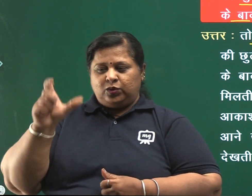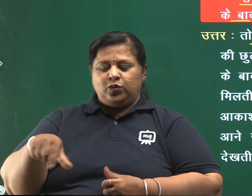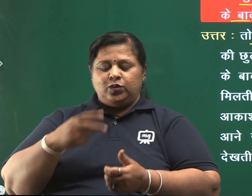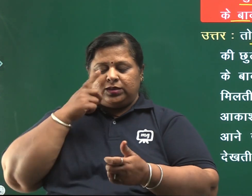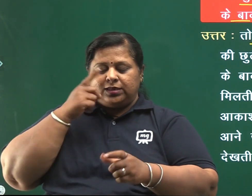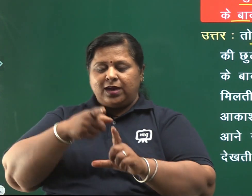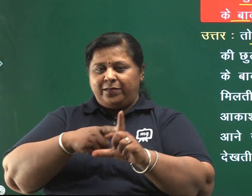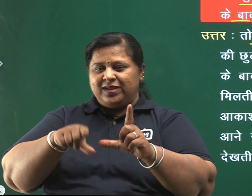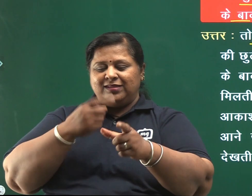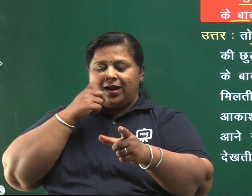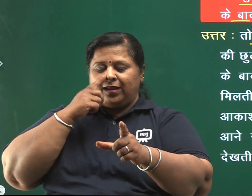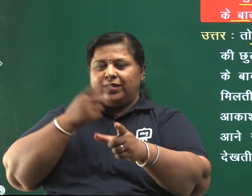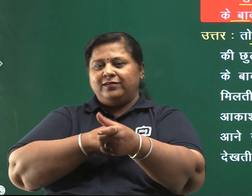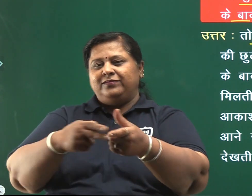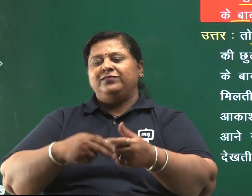चान